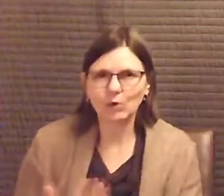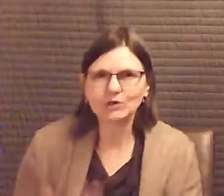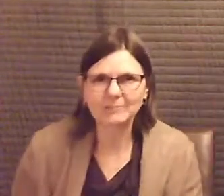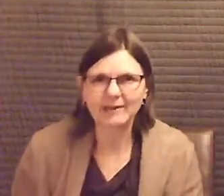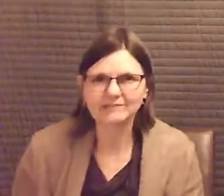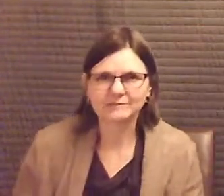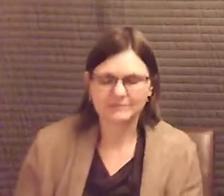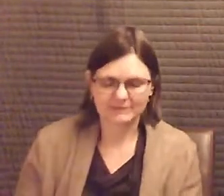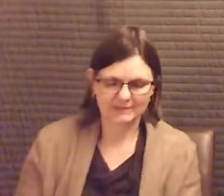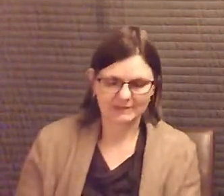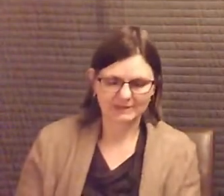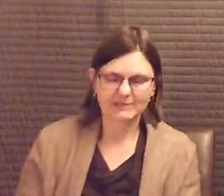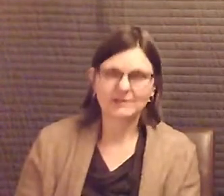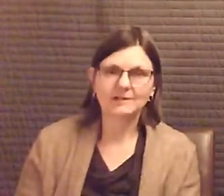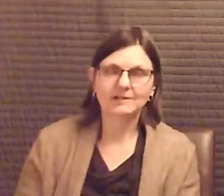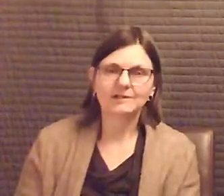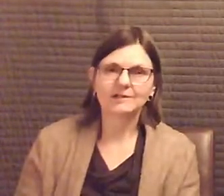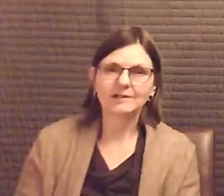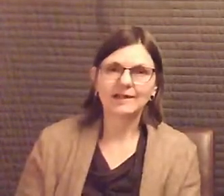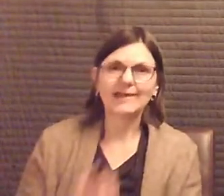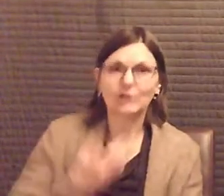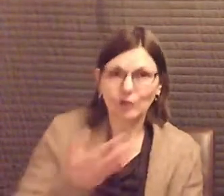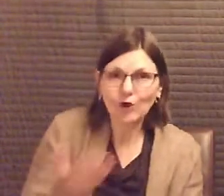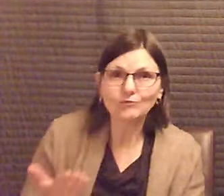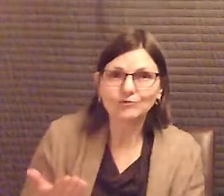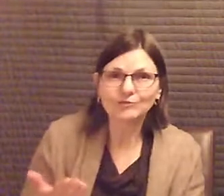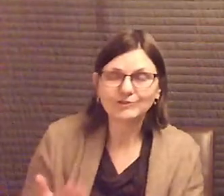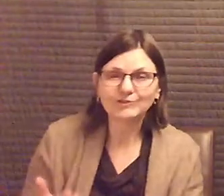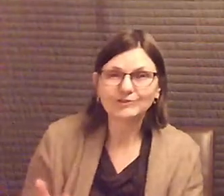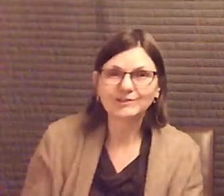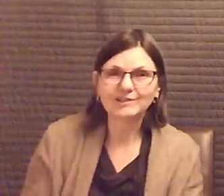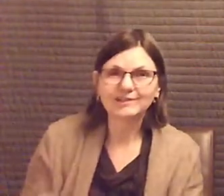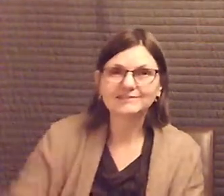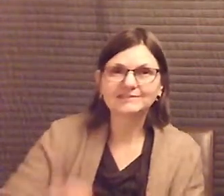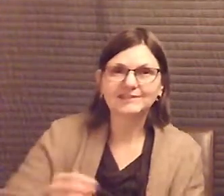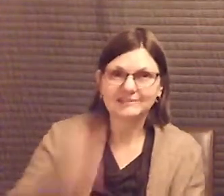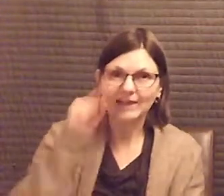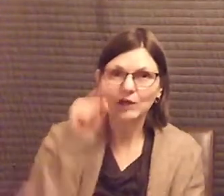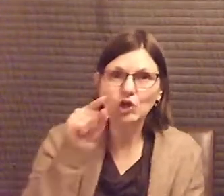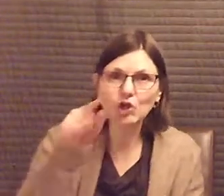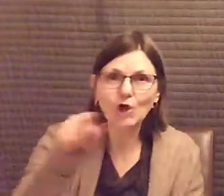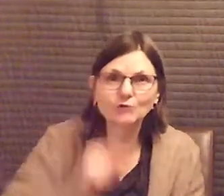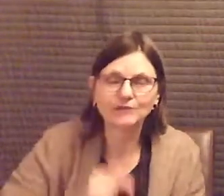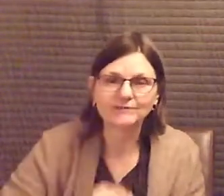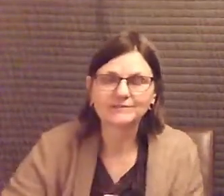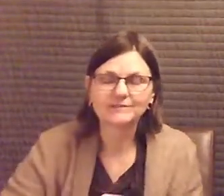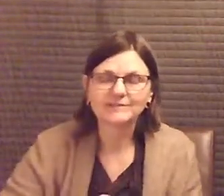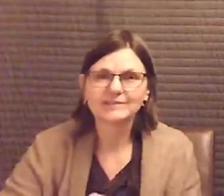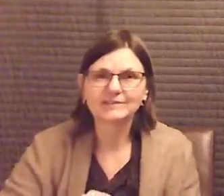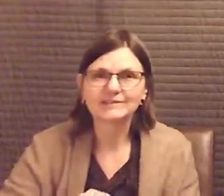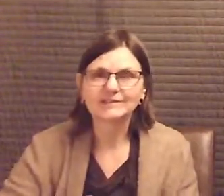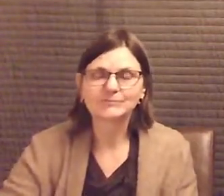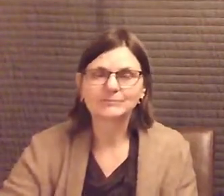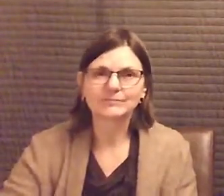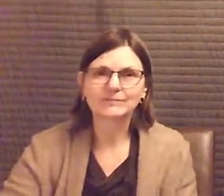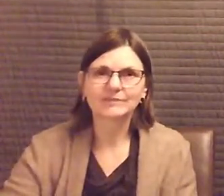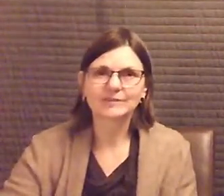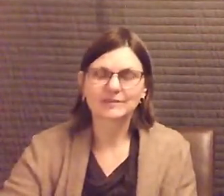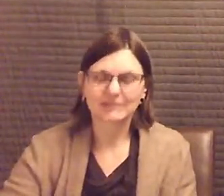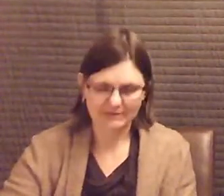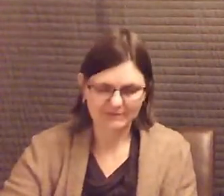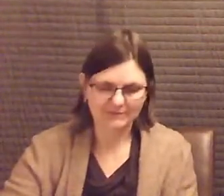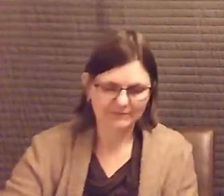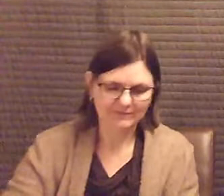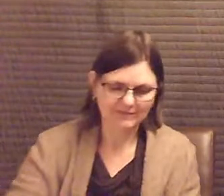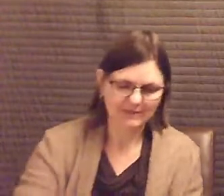die gehoorzaamheid we feite in gelode epileer dag zijn geloofde dat god was mijn